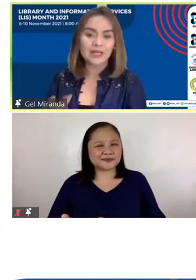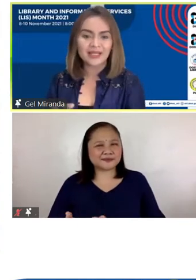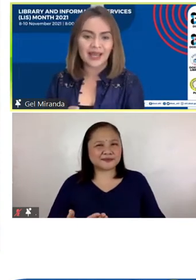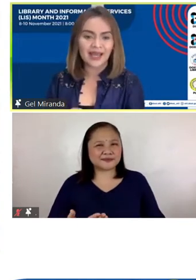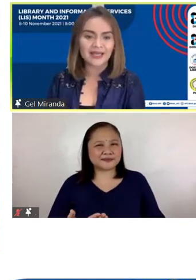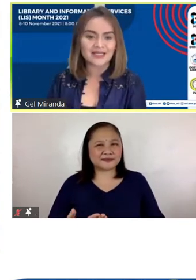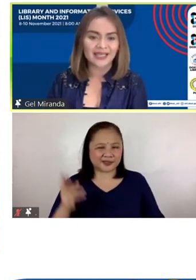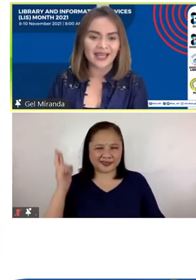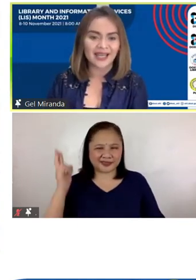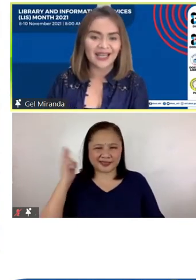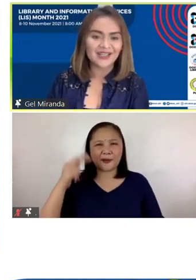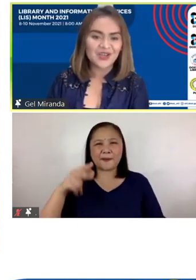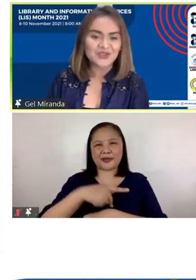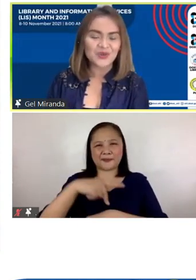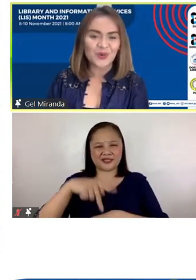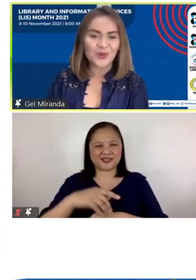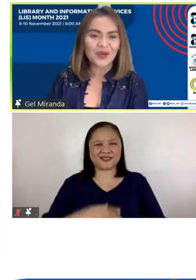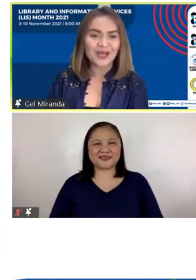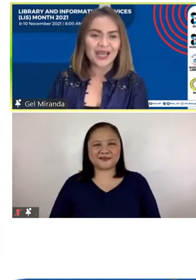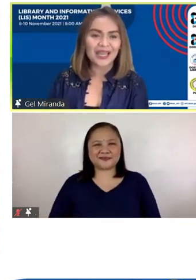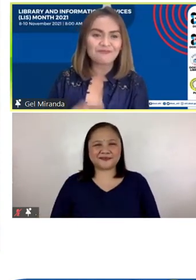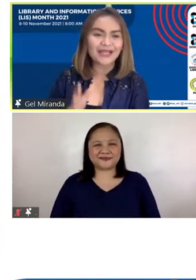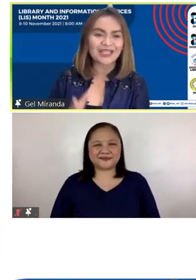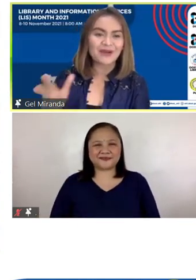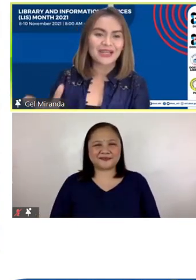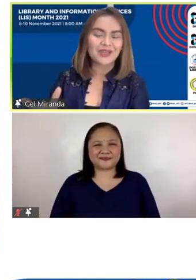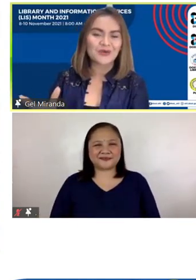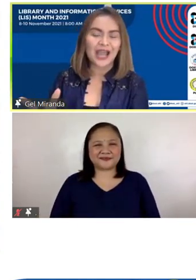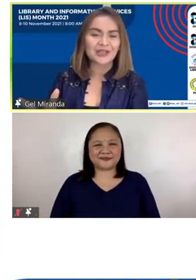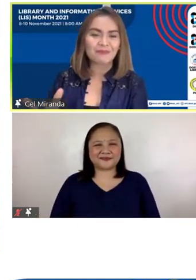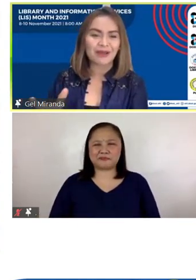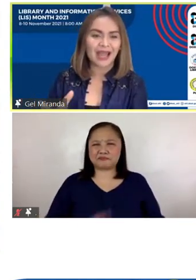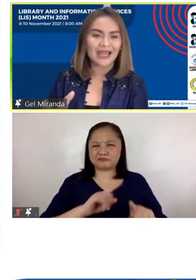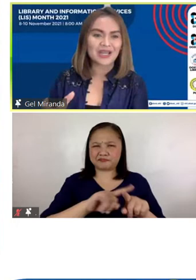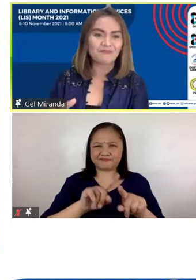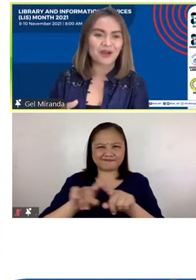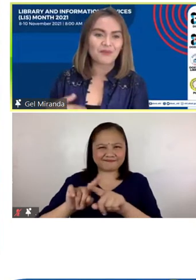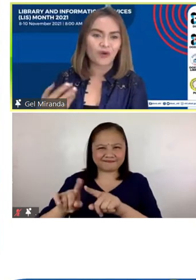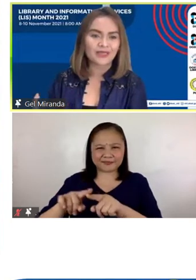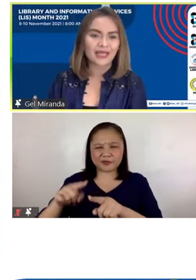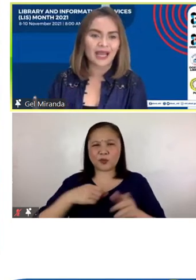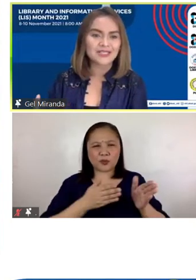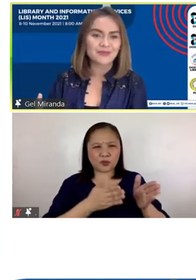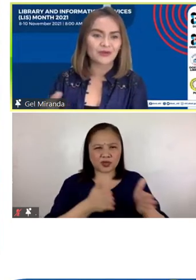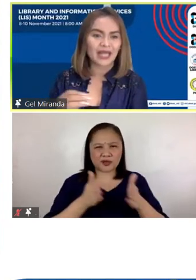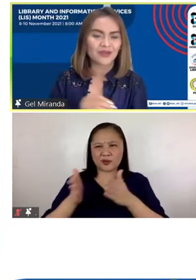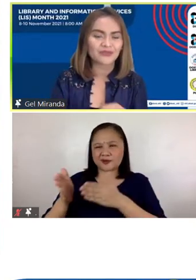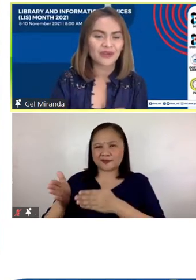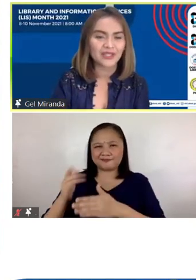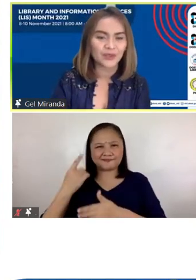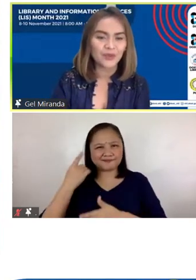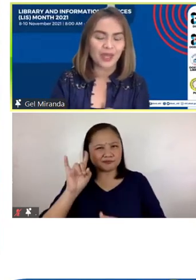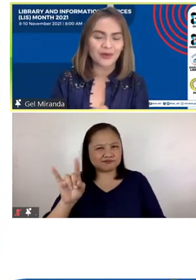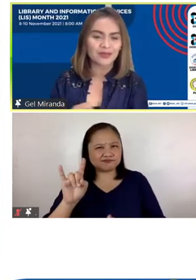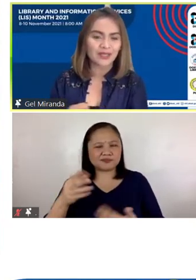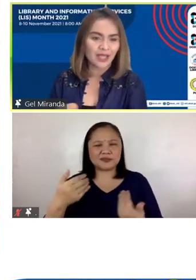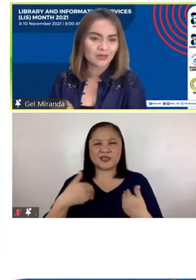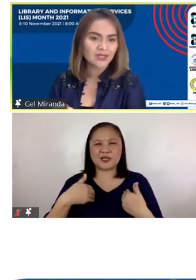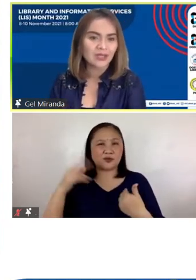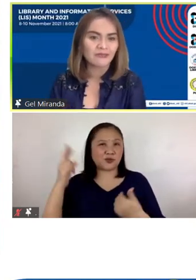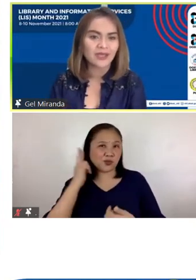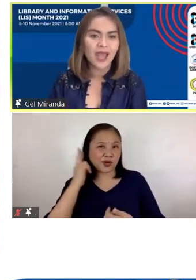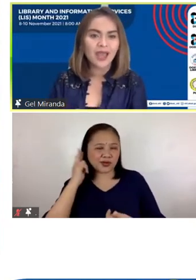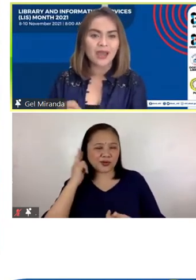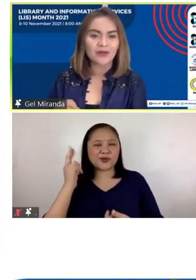Radio Pilipinas. Ayan. So, iba't iba na yung ating paraan ng pagbo-broadcast. Meron tayong radio, meron